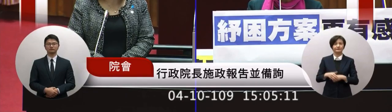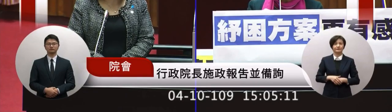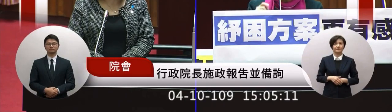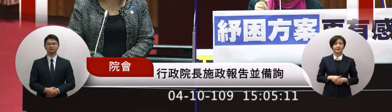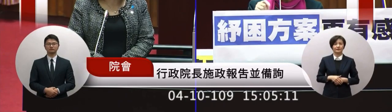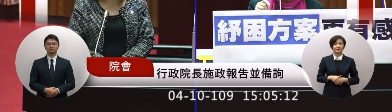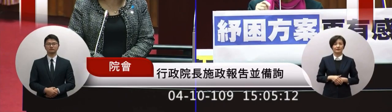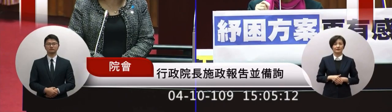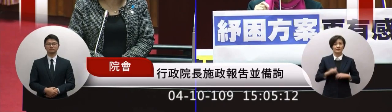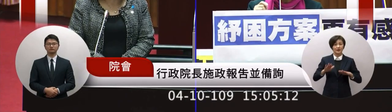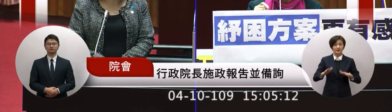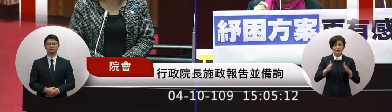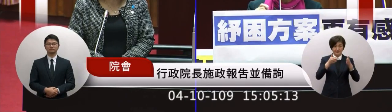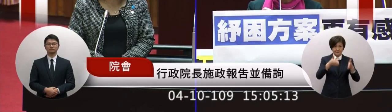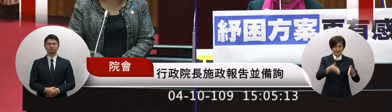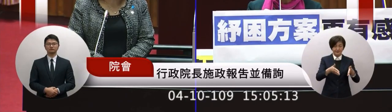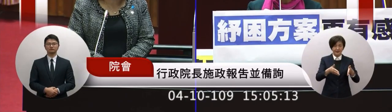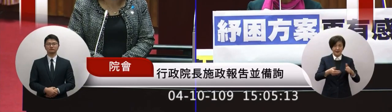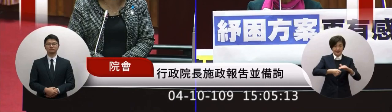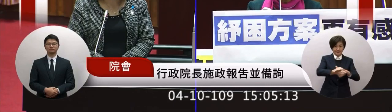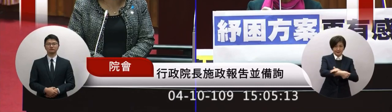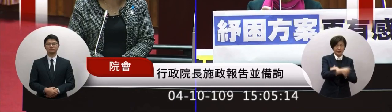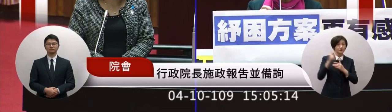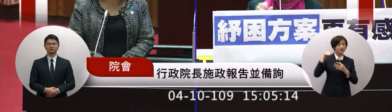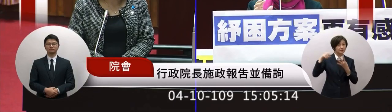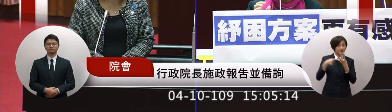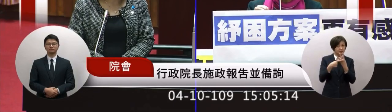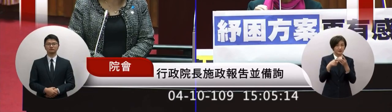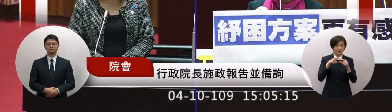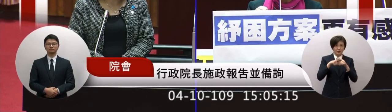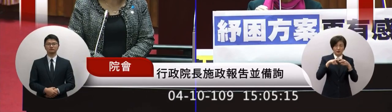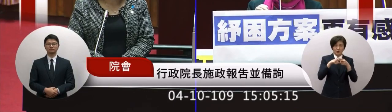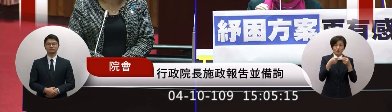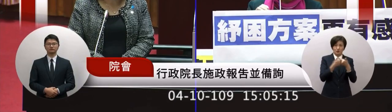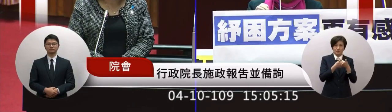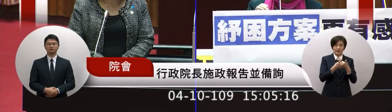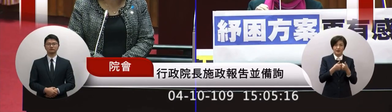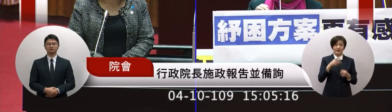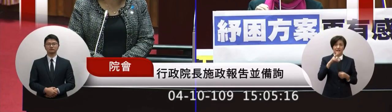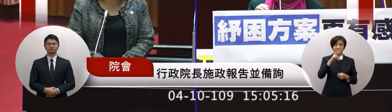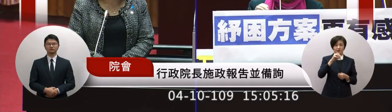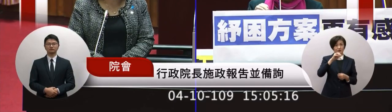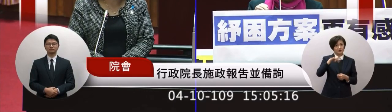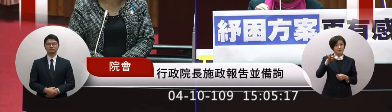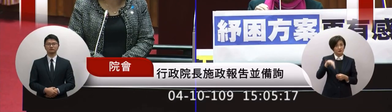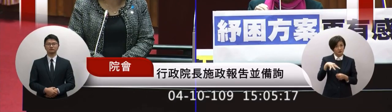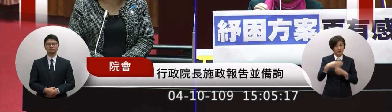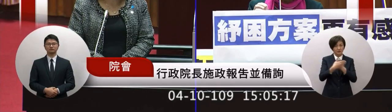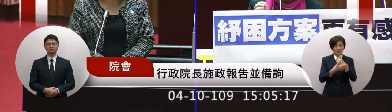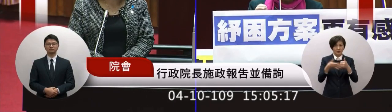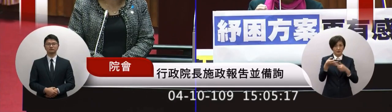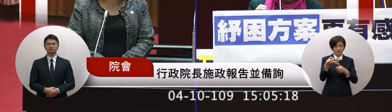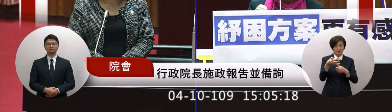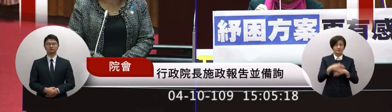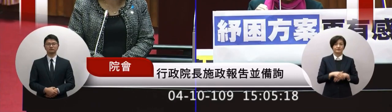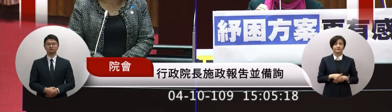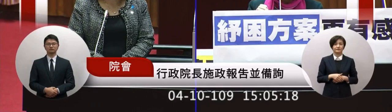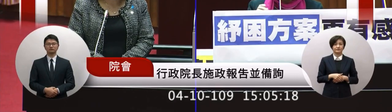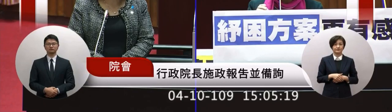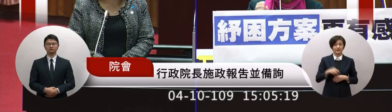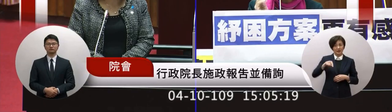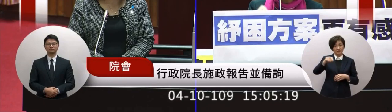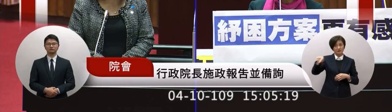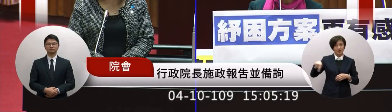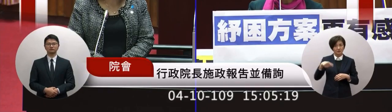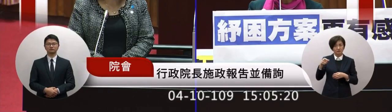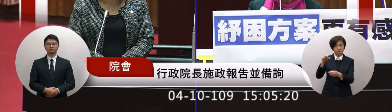现在针对加入职业工会24000这个保险这个额度的是